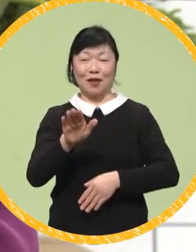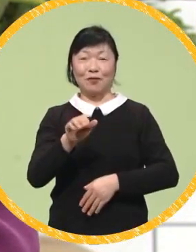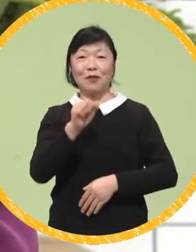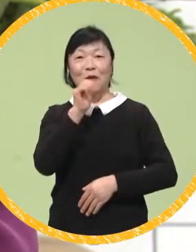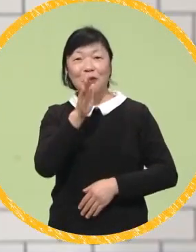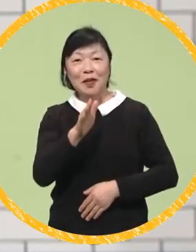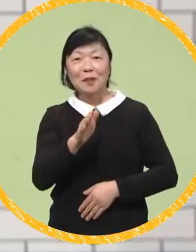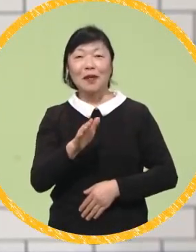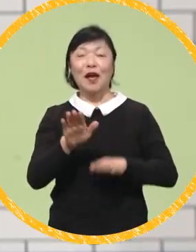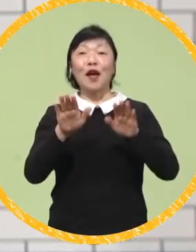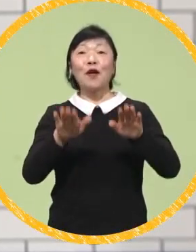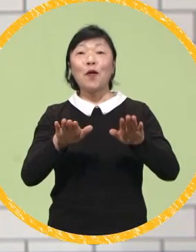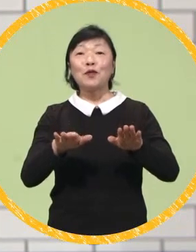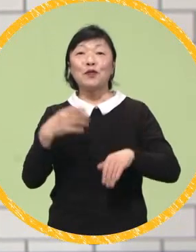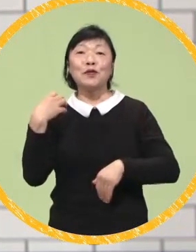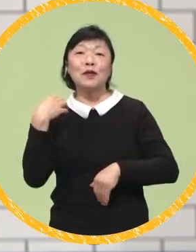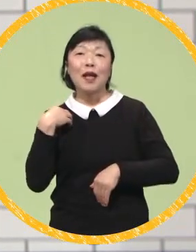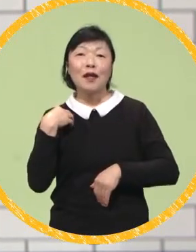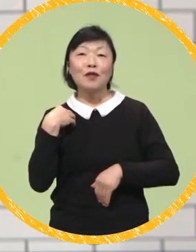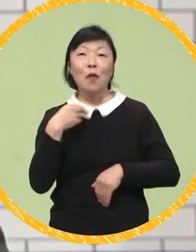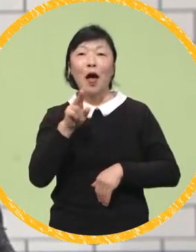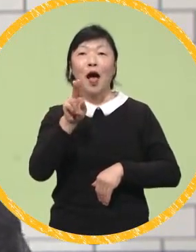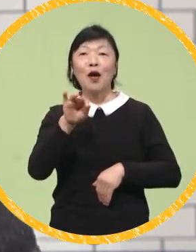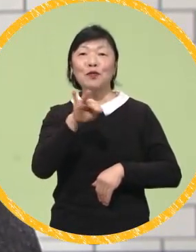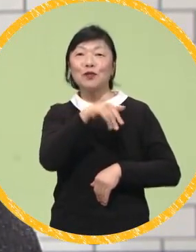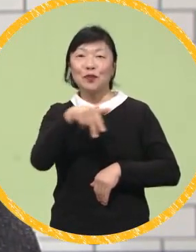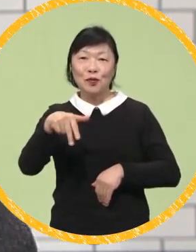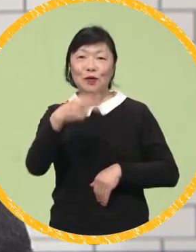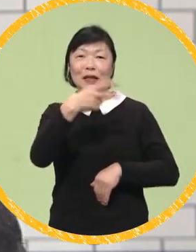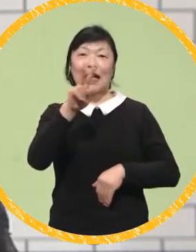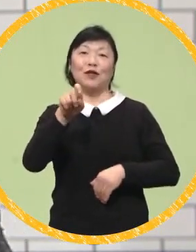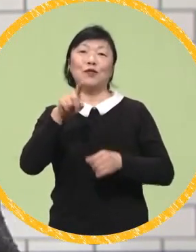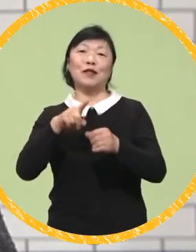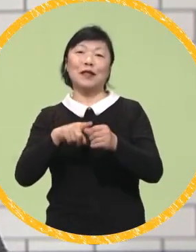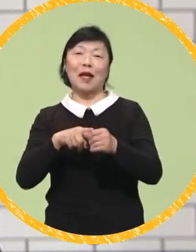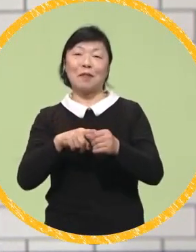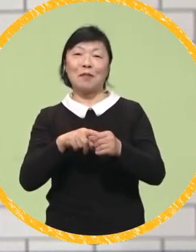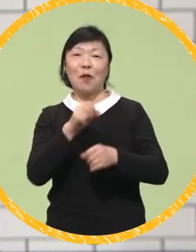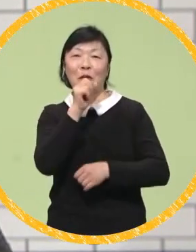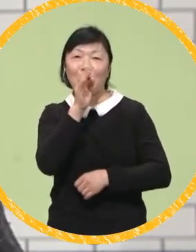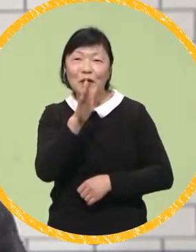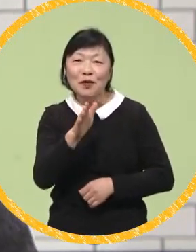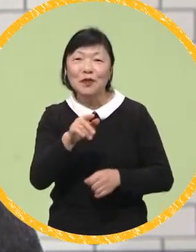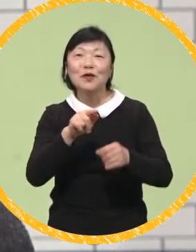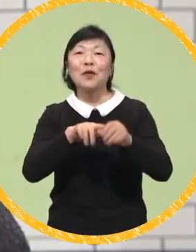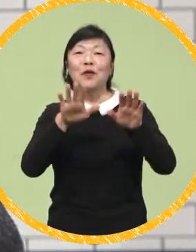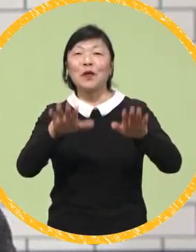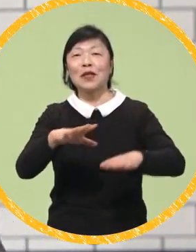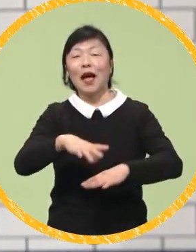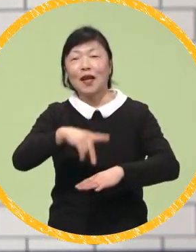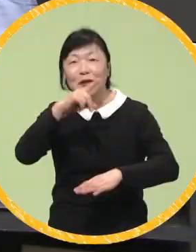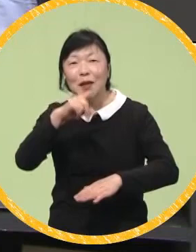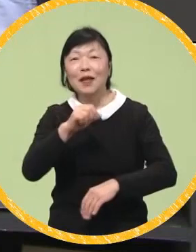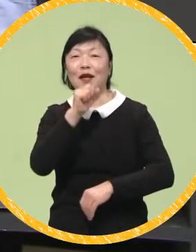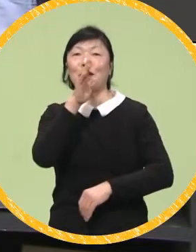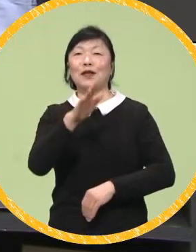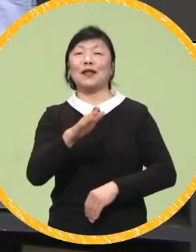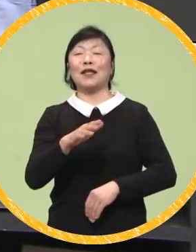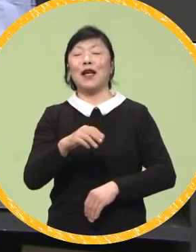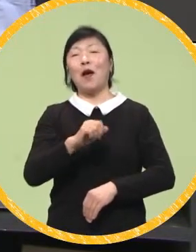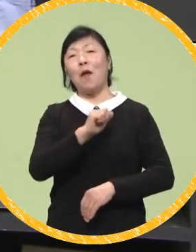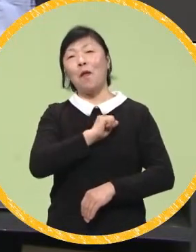はウードよろしくお願いしますあぁ今年初めてなんでネイルません